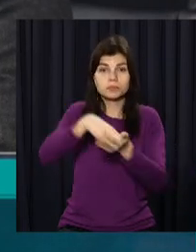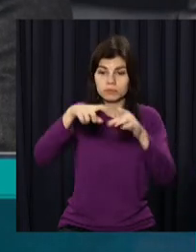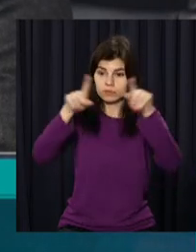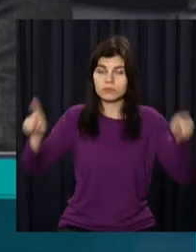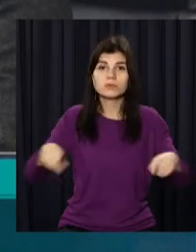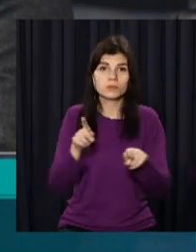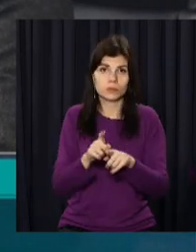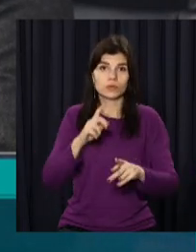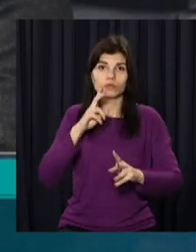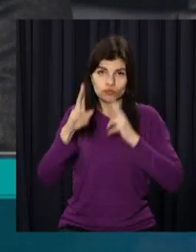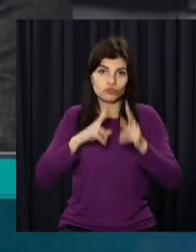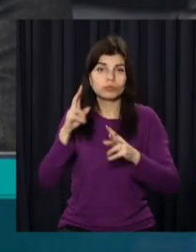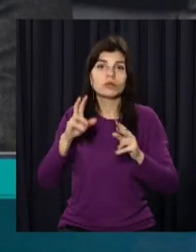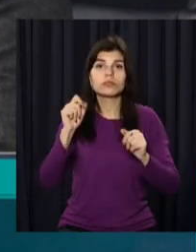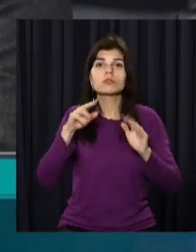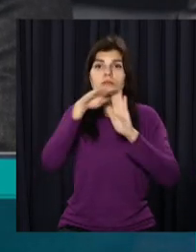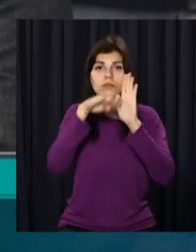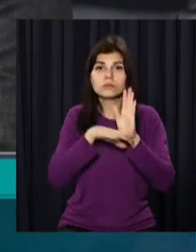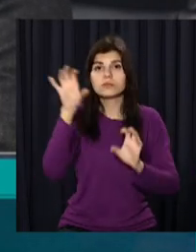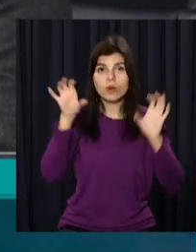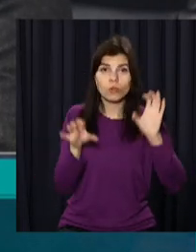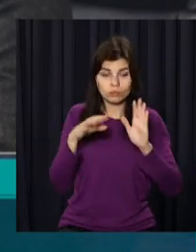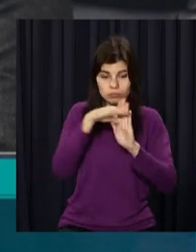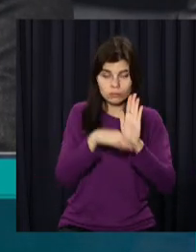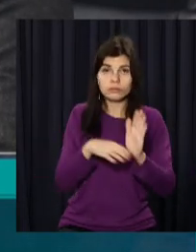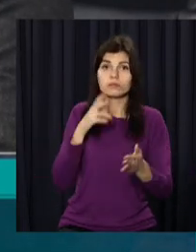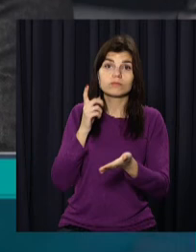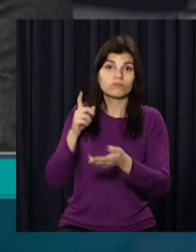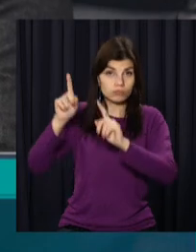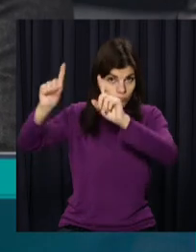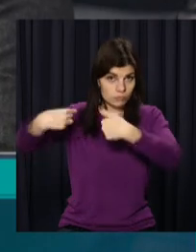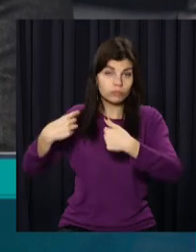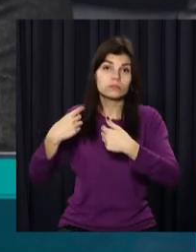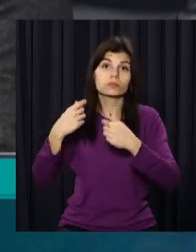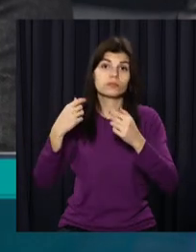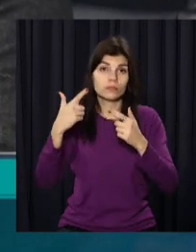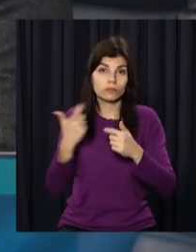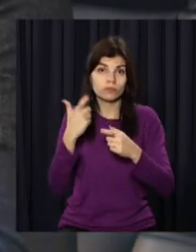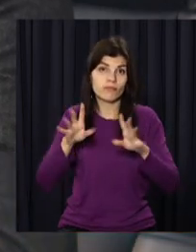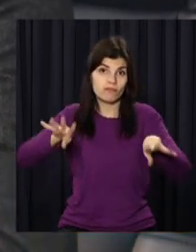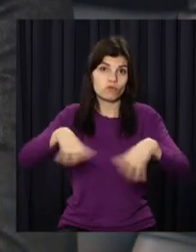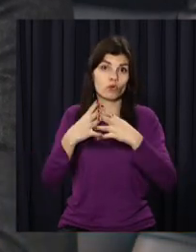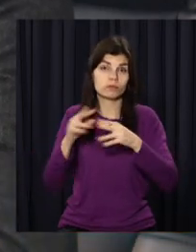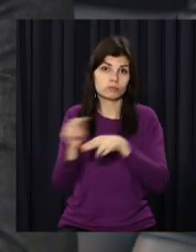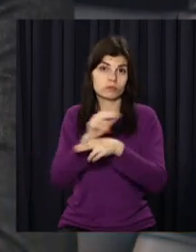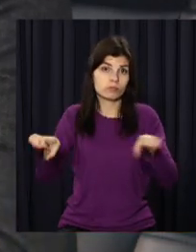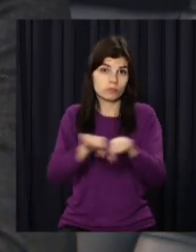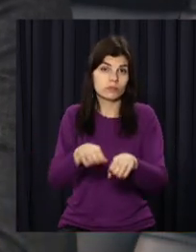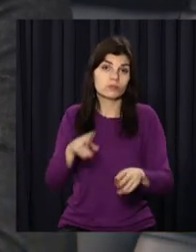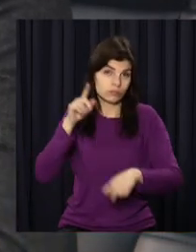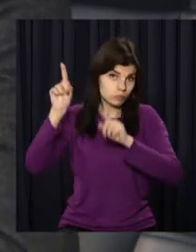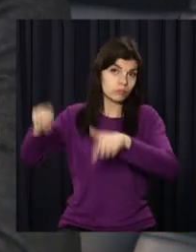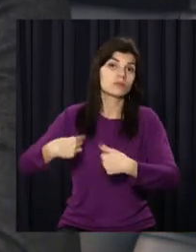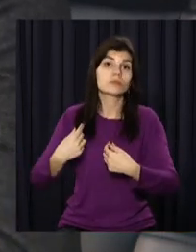претензією, посилаючись на норми закону, і вимагати відновлення газопостачання і ліквідації